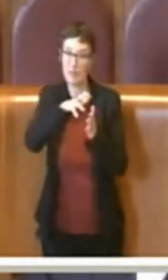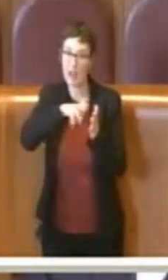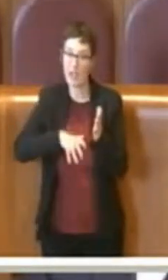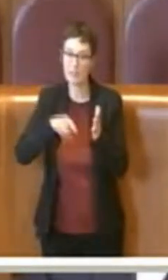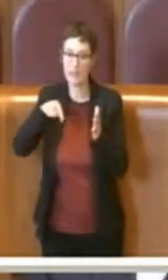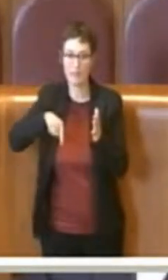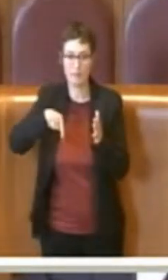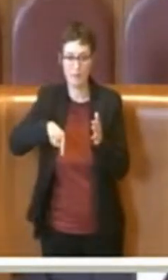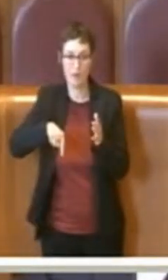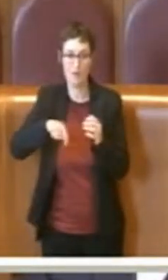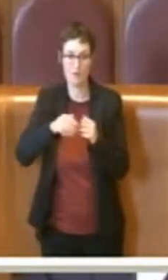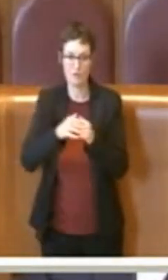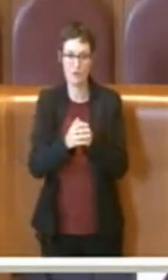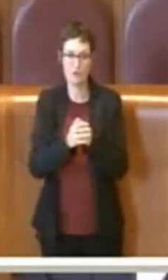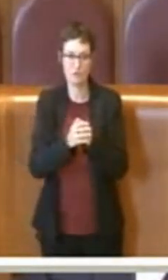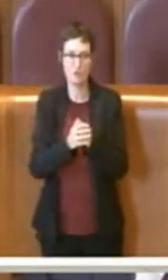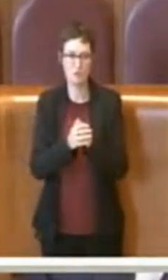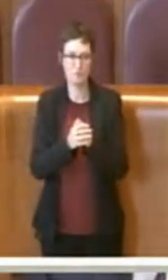introdurre